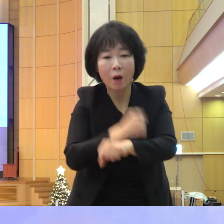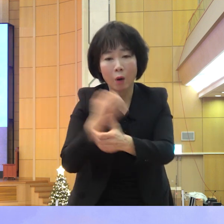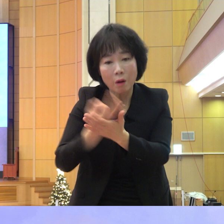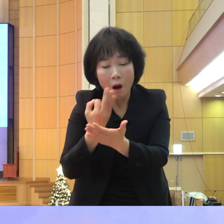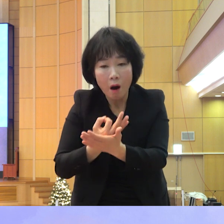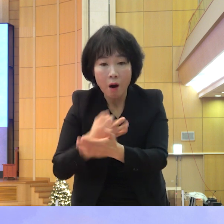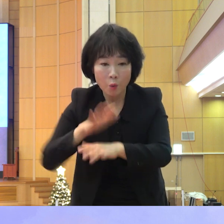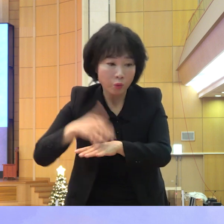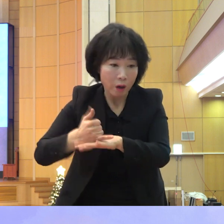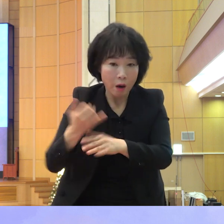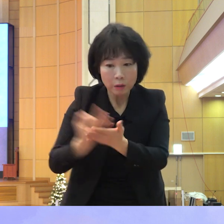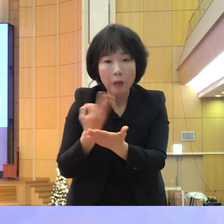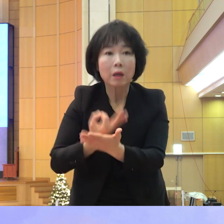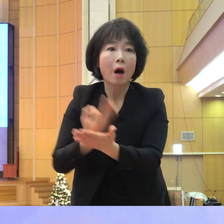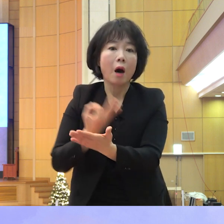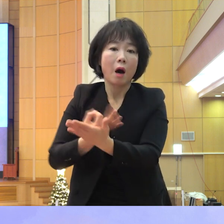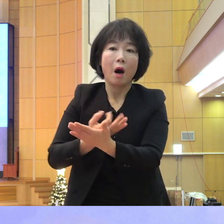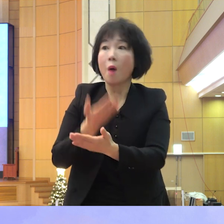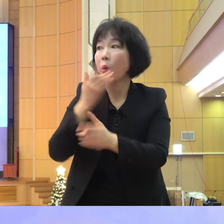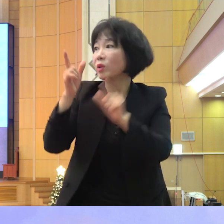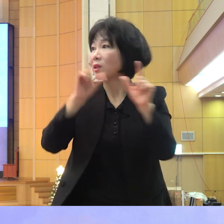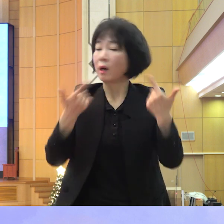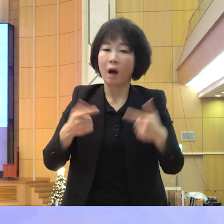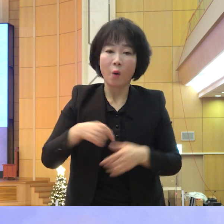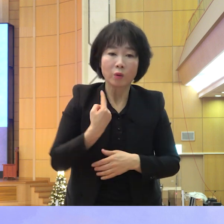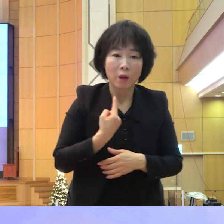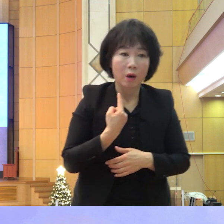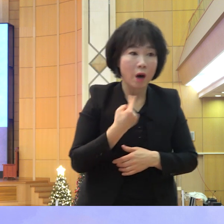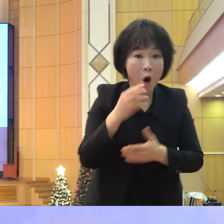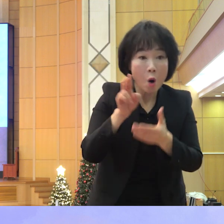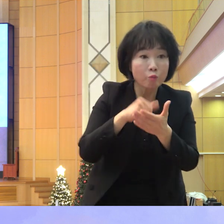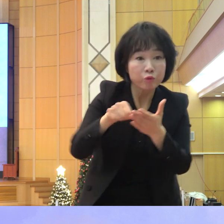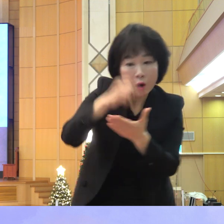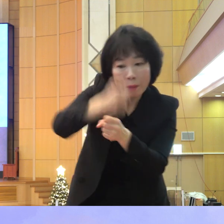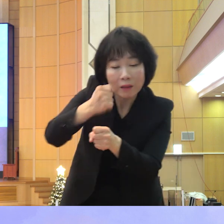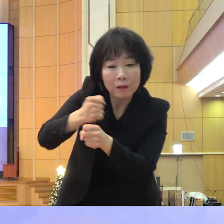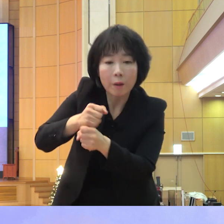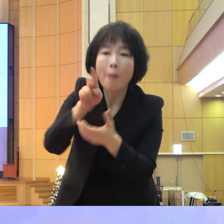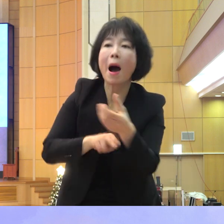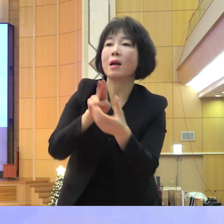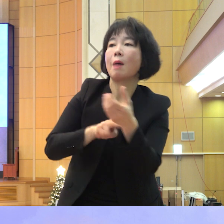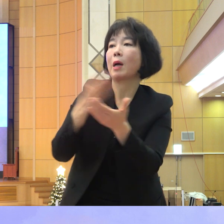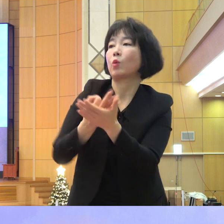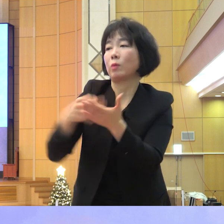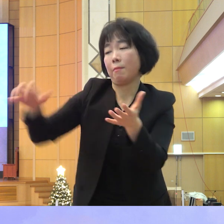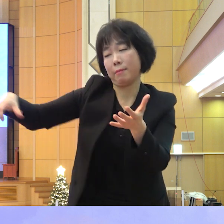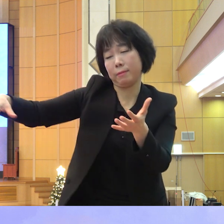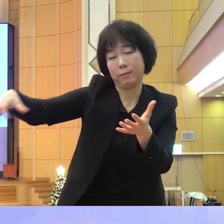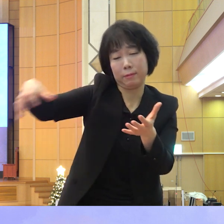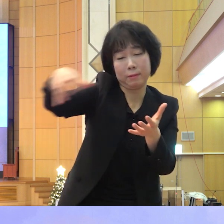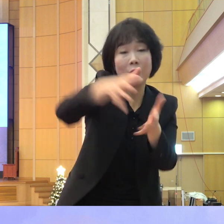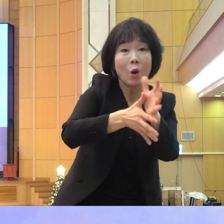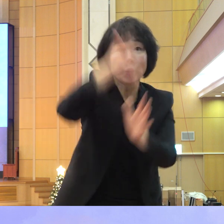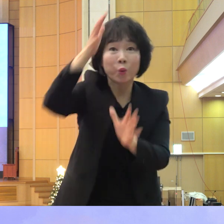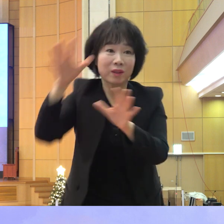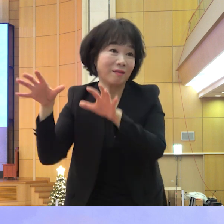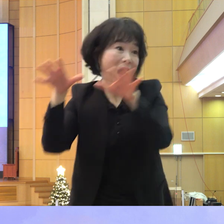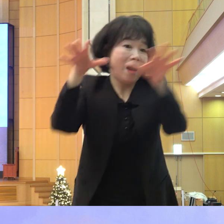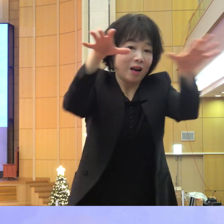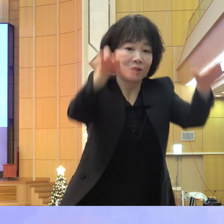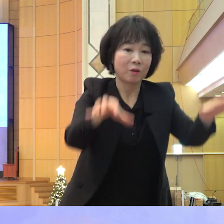농사 지어 가지고 자기만 먹고 사는 게 아니라 갖다 팔아서 돈도 벌어야 되니까 소돔 고모라